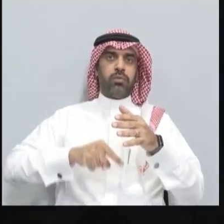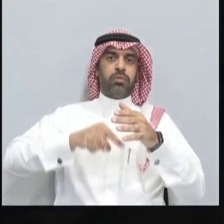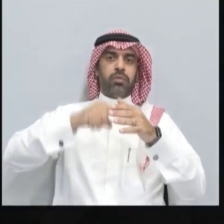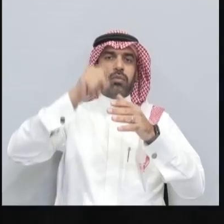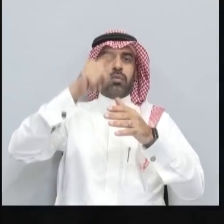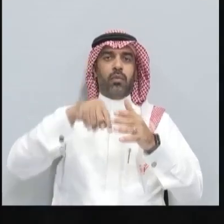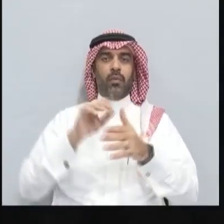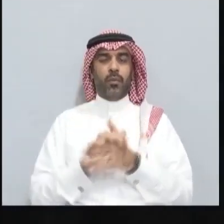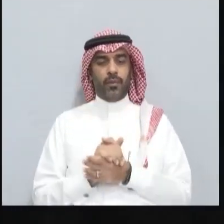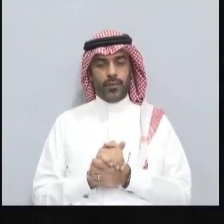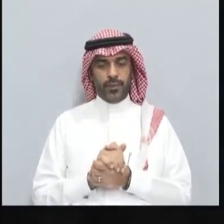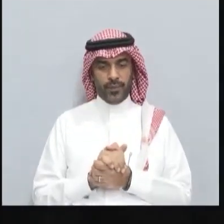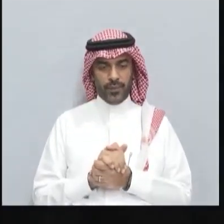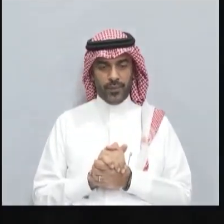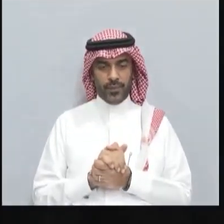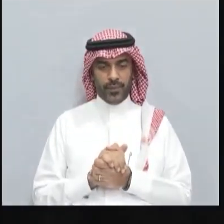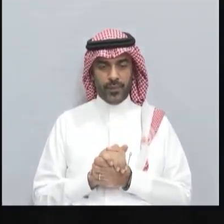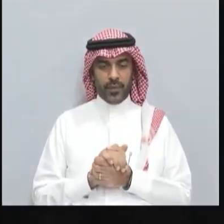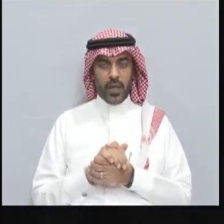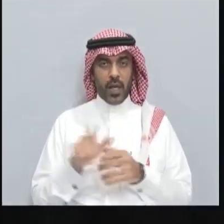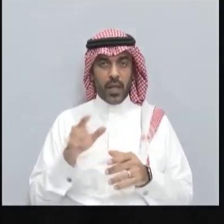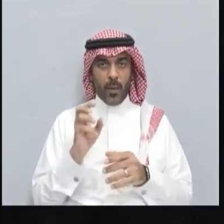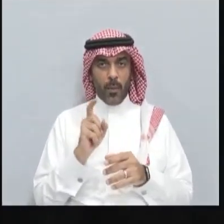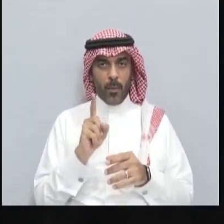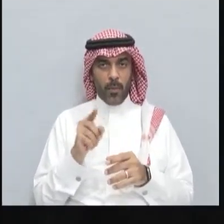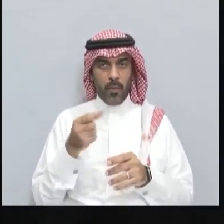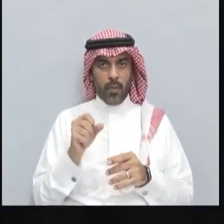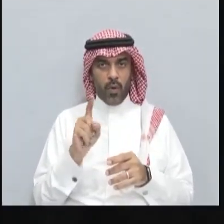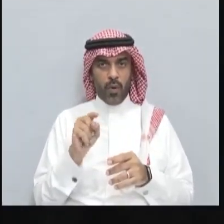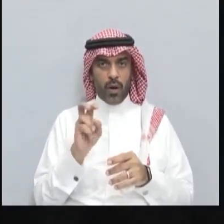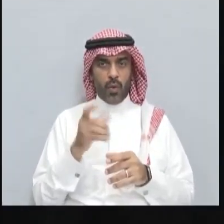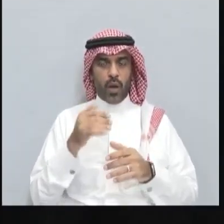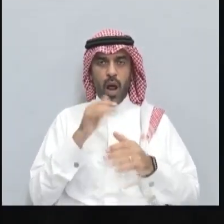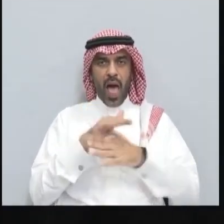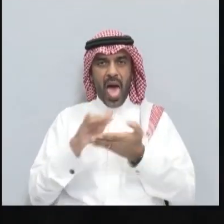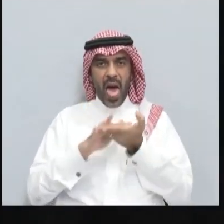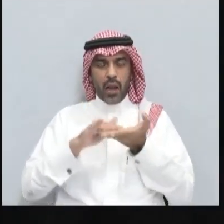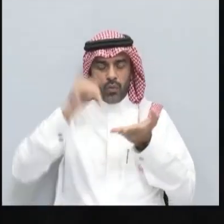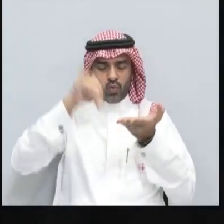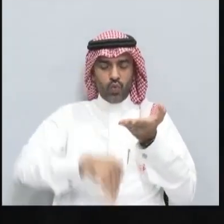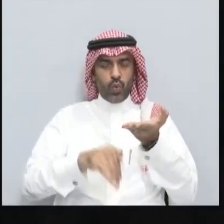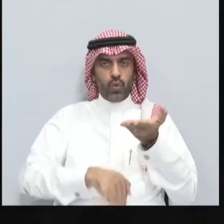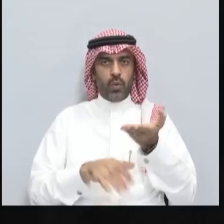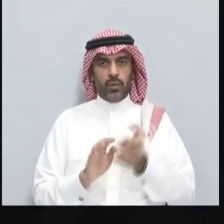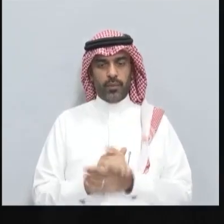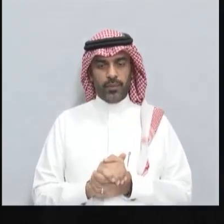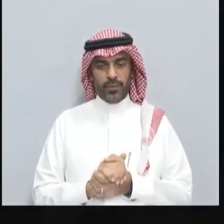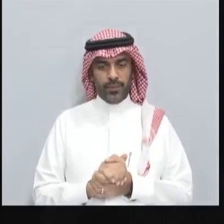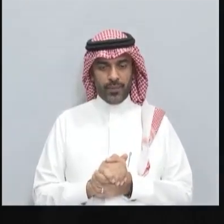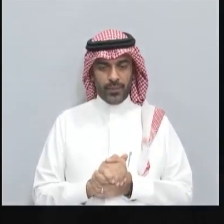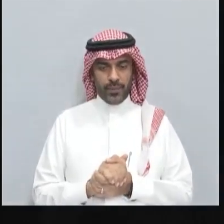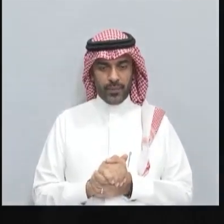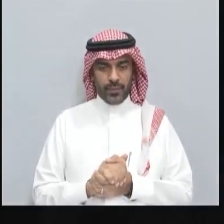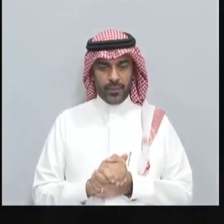وتنتشر الموجات اذا هي في داخل ماذا او في باطن الارض بينما المركز السطحي هي نقطه